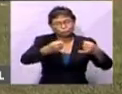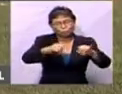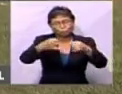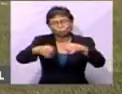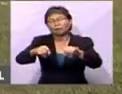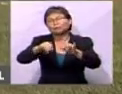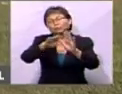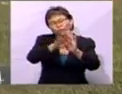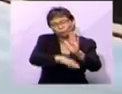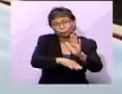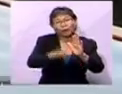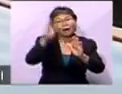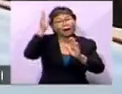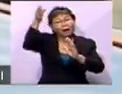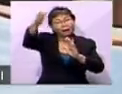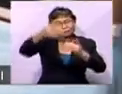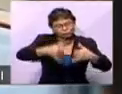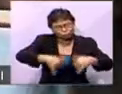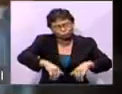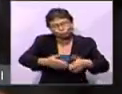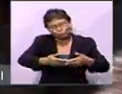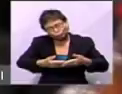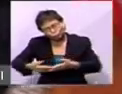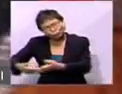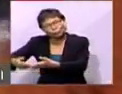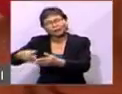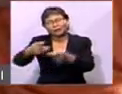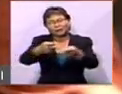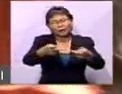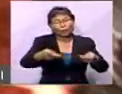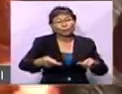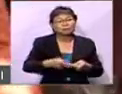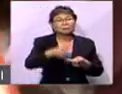Jualan seumpama ini bakal diteruskan di kawasan Gulau.